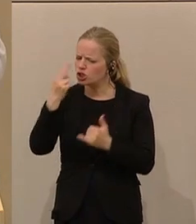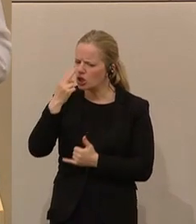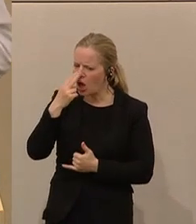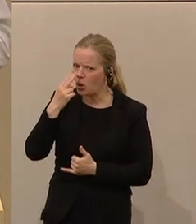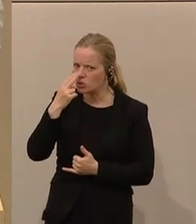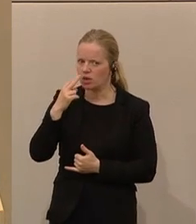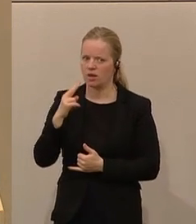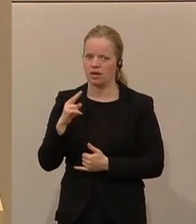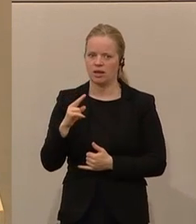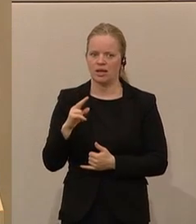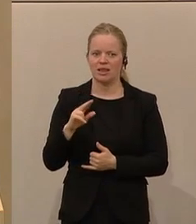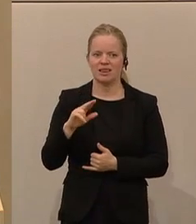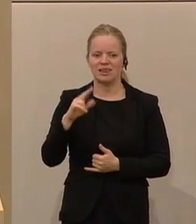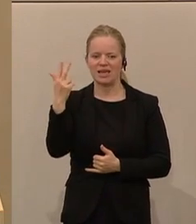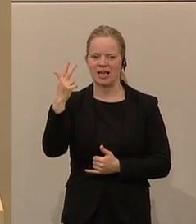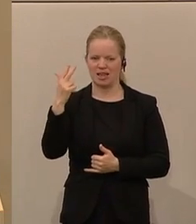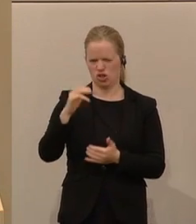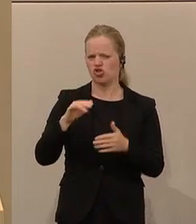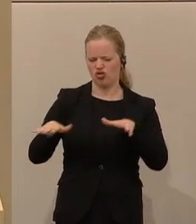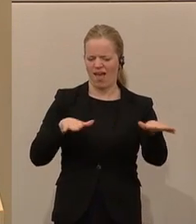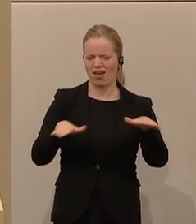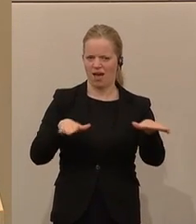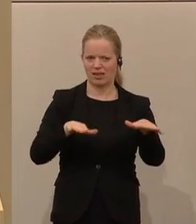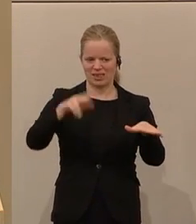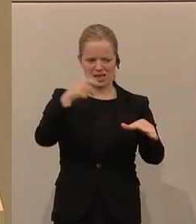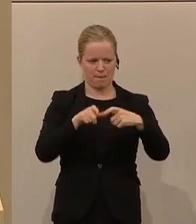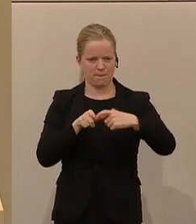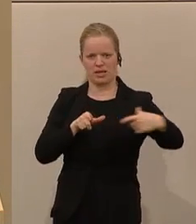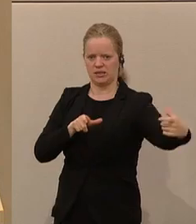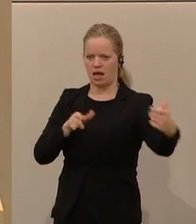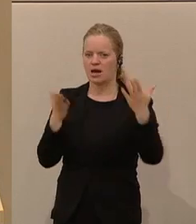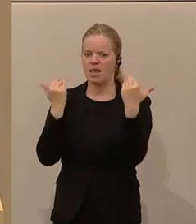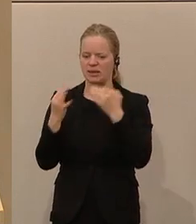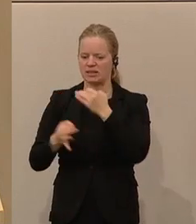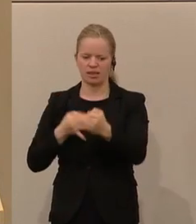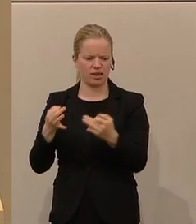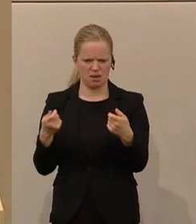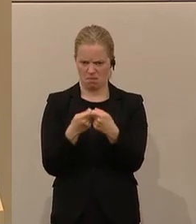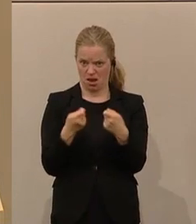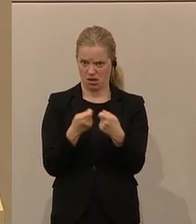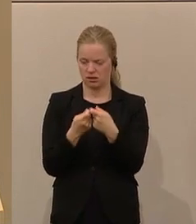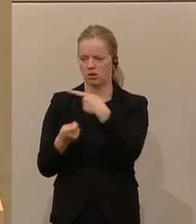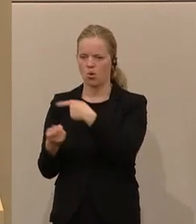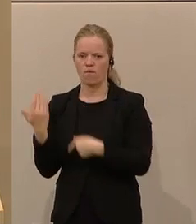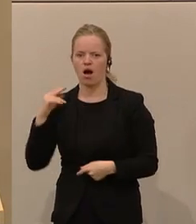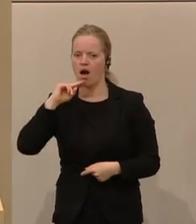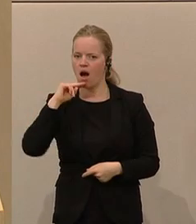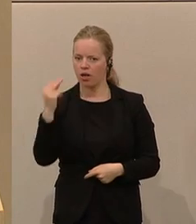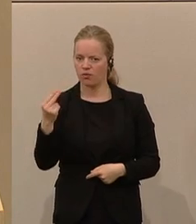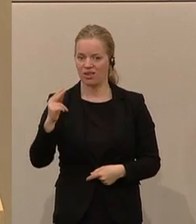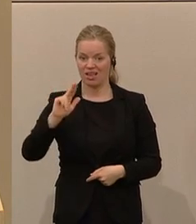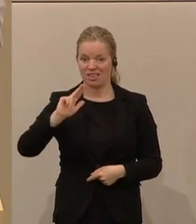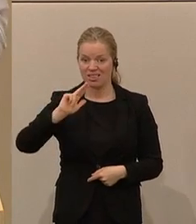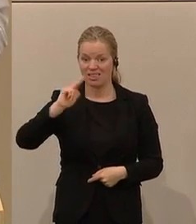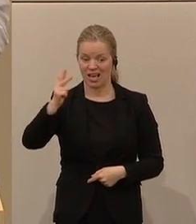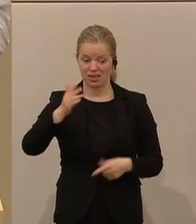die dritte Piste in Schwechat mit der Klimastrategie, geantwortet haben. Die dritte Piste